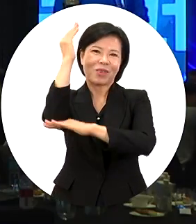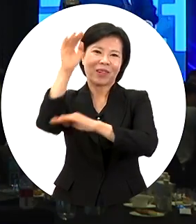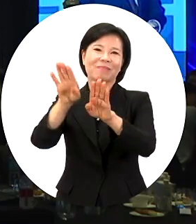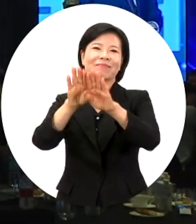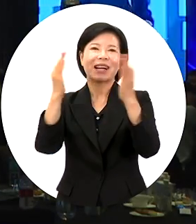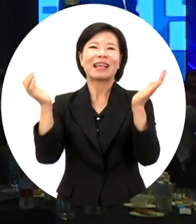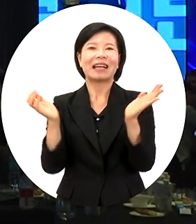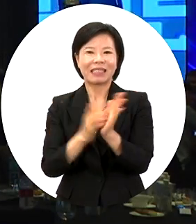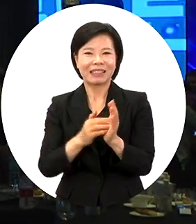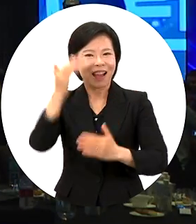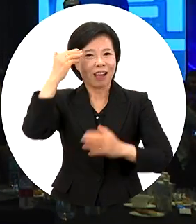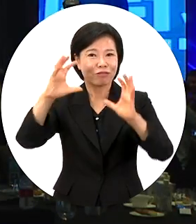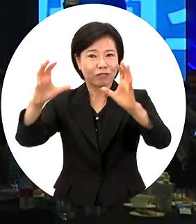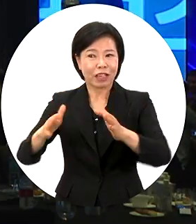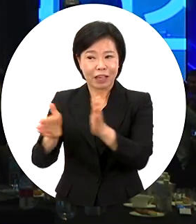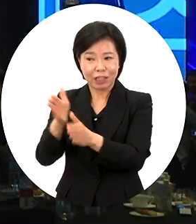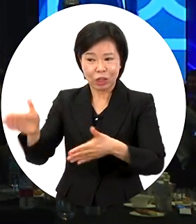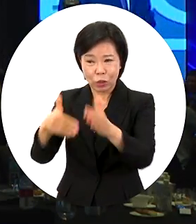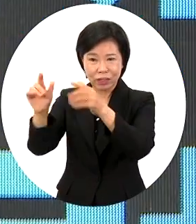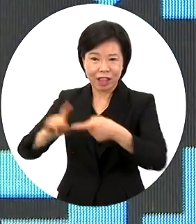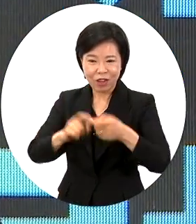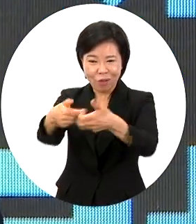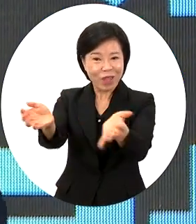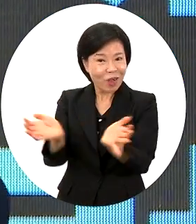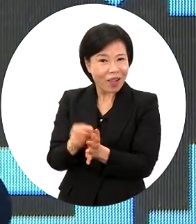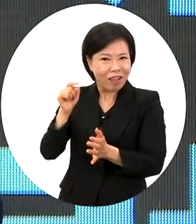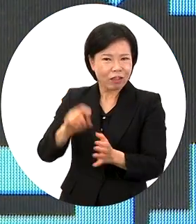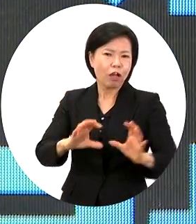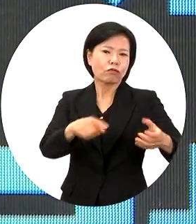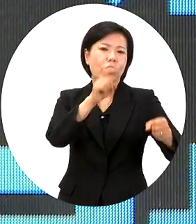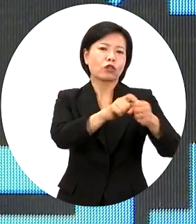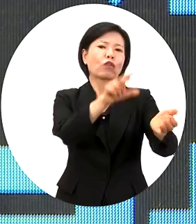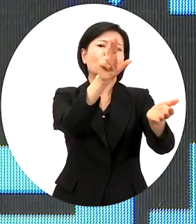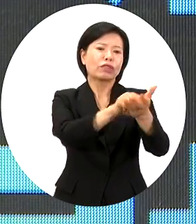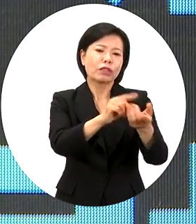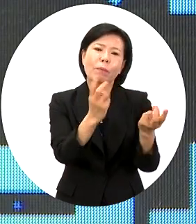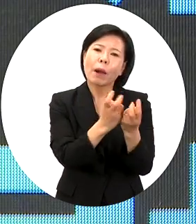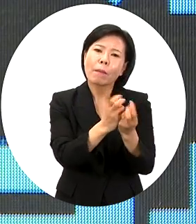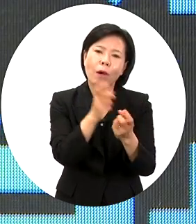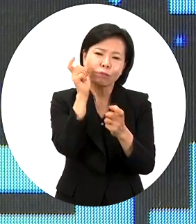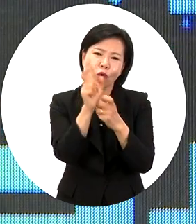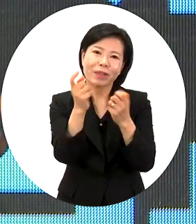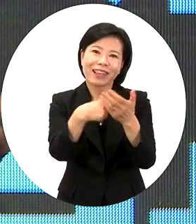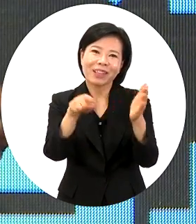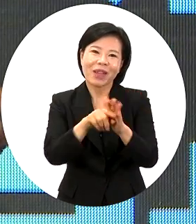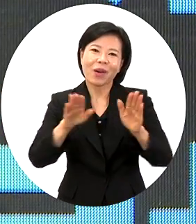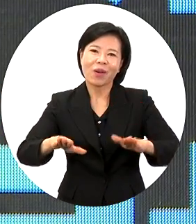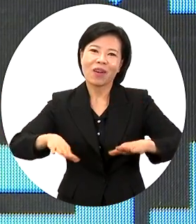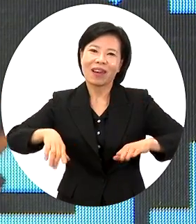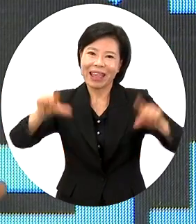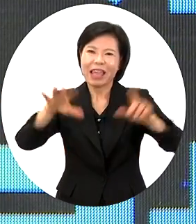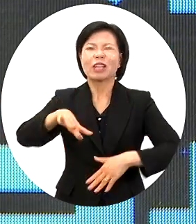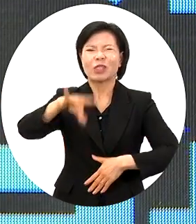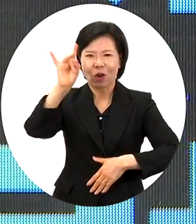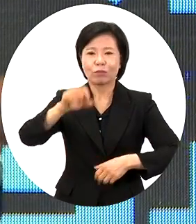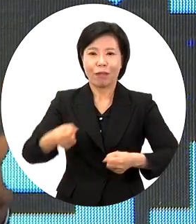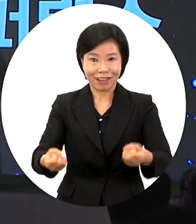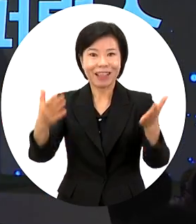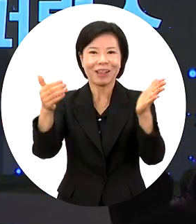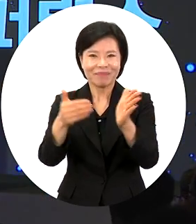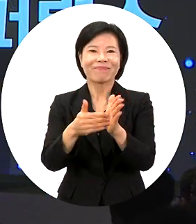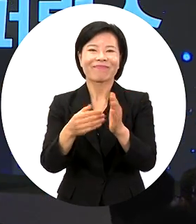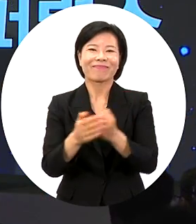컨퍼런스가 열렸는데요. 대한민국 시도지사 협의회가 국가적 문제에 대한 대책을 모색하기 위해 올해 처음